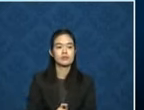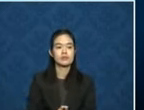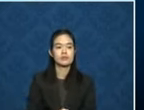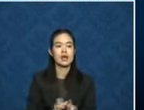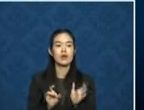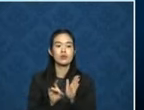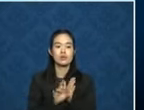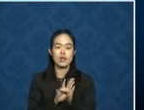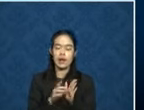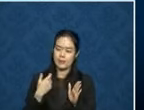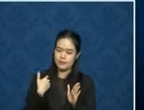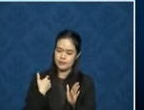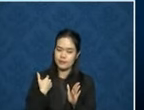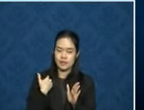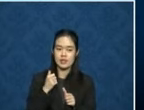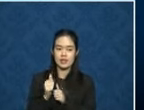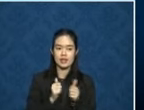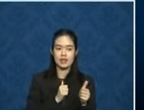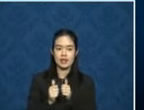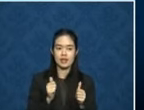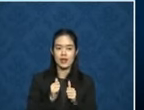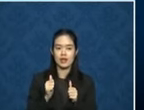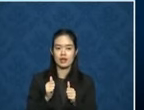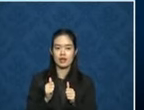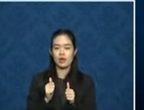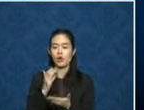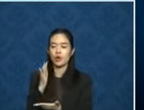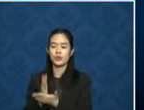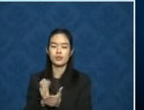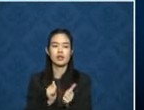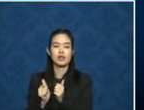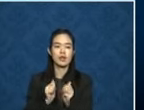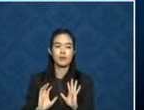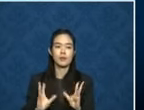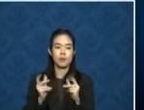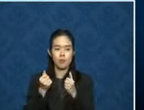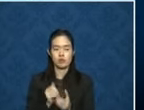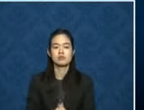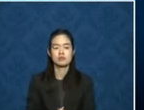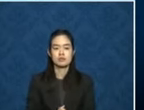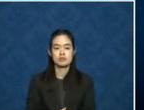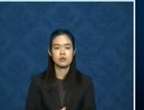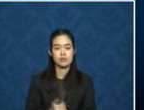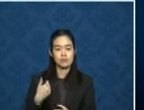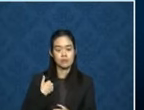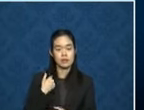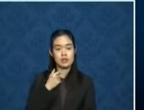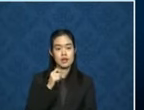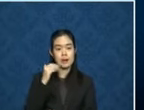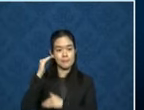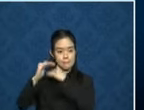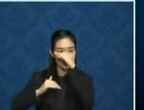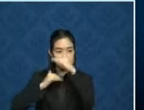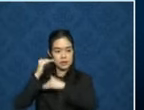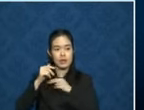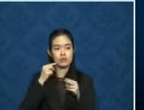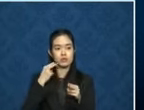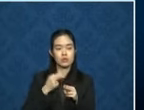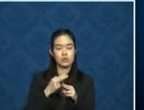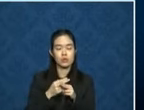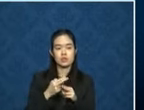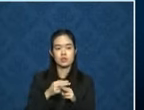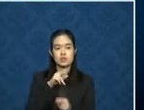นี้ก่อนที่รางวัลจะยุติลงผู้ชนะในปีดังกล่าวก็คือคุณสตีฟวอลสวิกนะครับพัฒนาปัญญาประดิษฐ์ชื่อมิซุกุครับโดยชนะติ